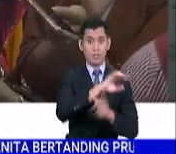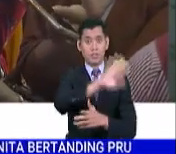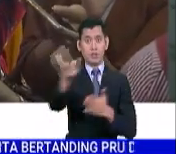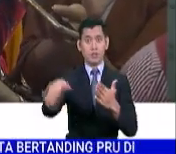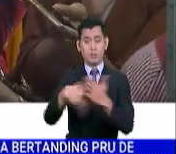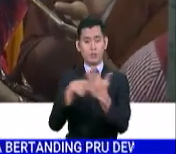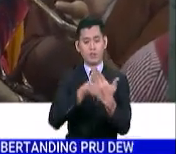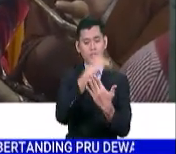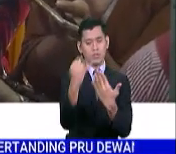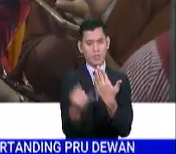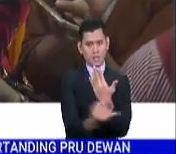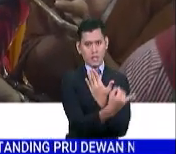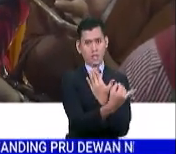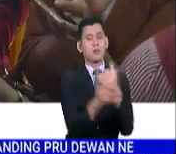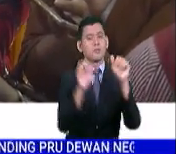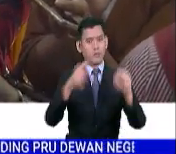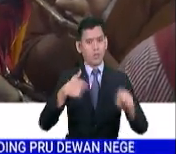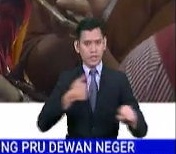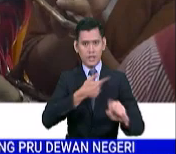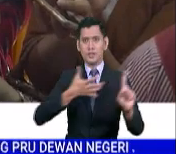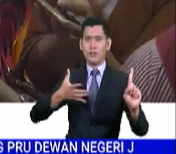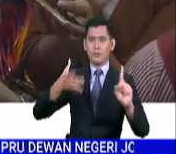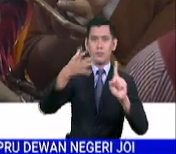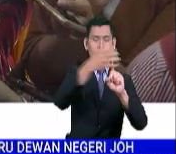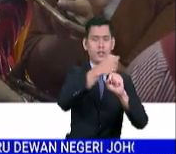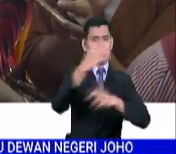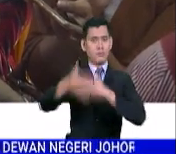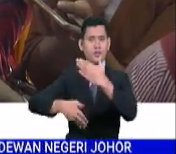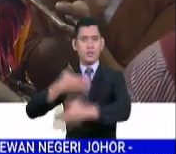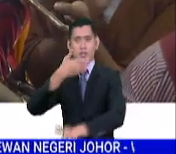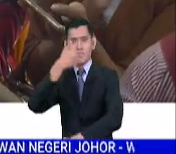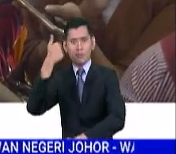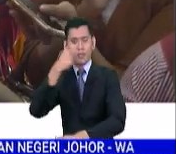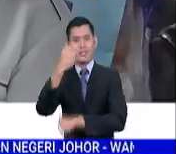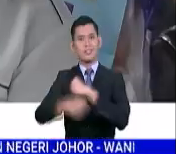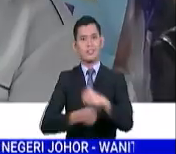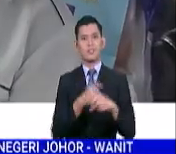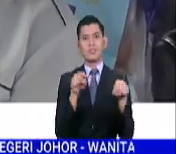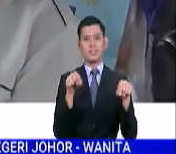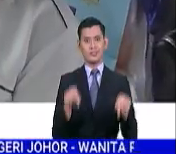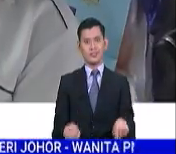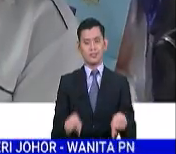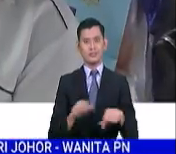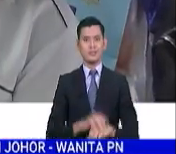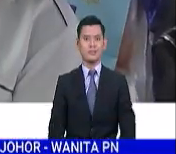keseluruhannya kita boleh capai kemajuan lebih baik pada tahun inilah.